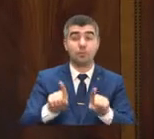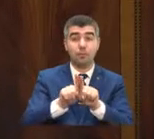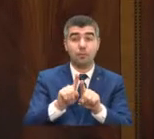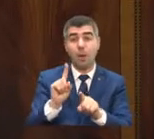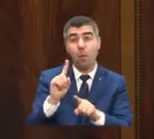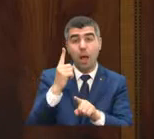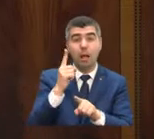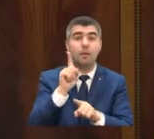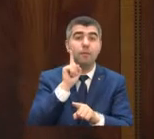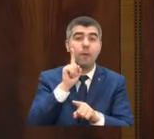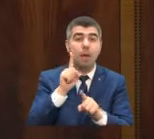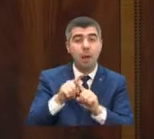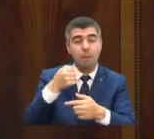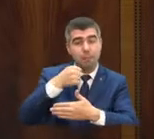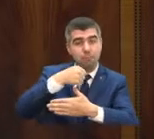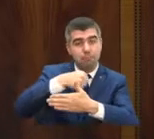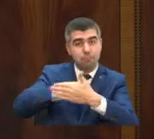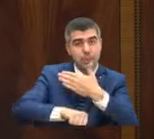نرويجية مزدادة